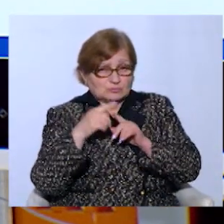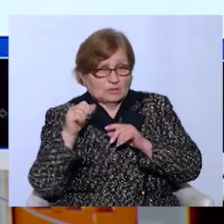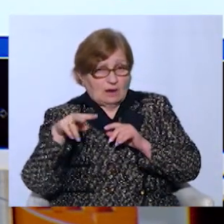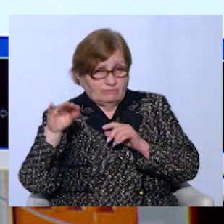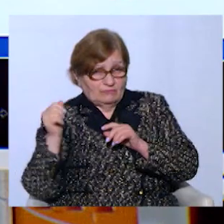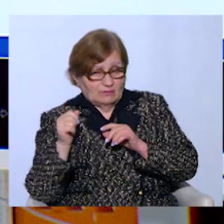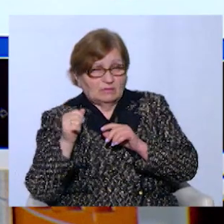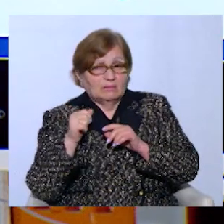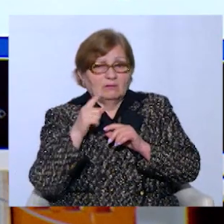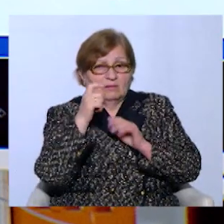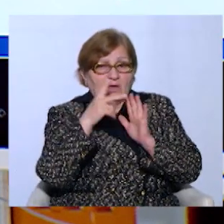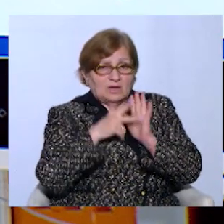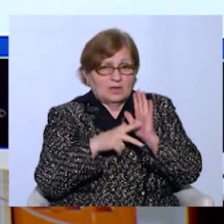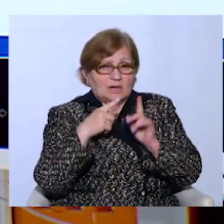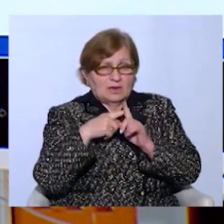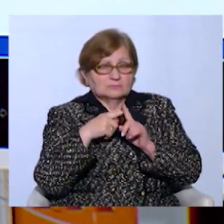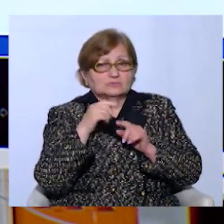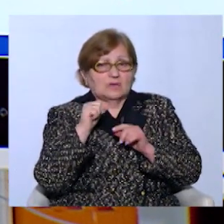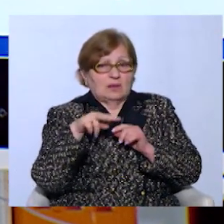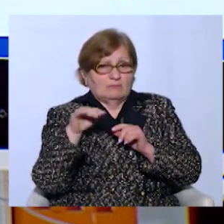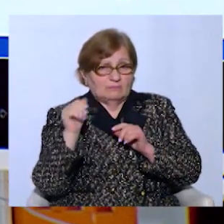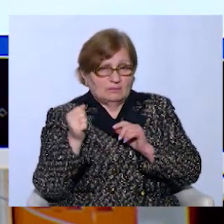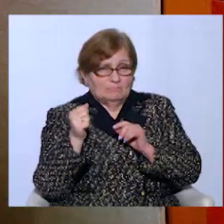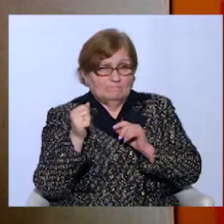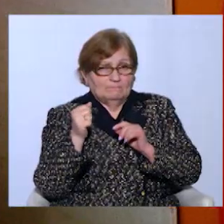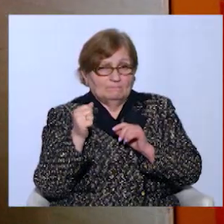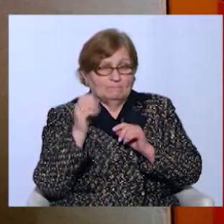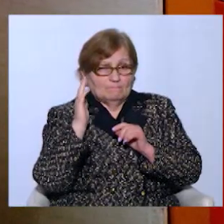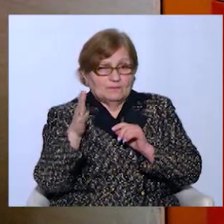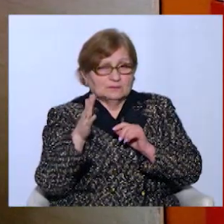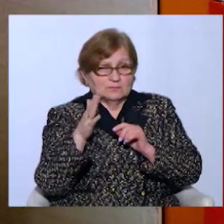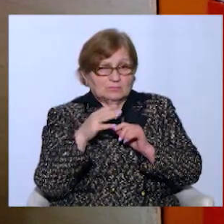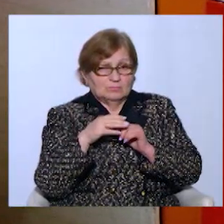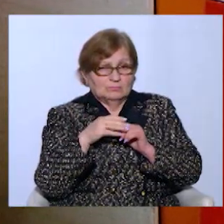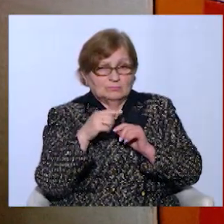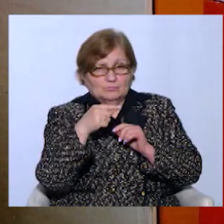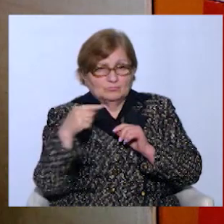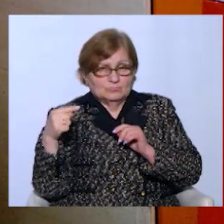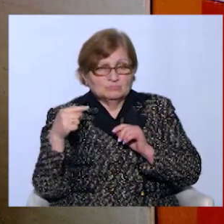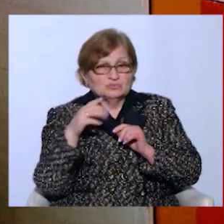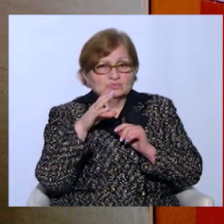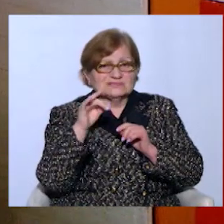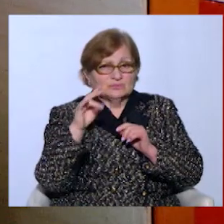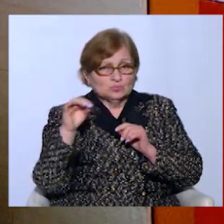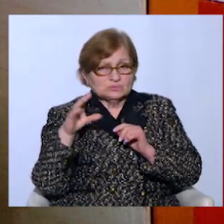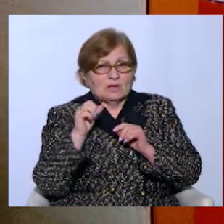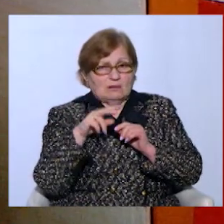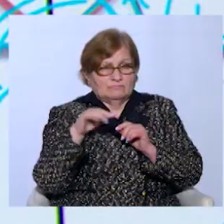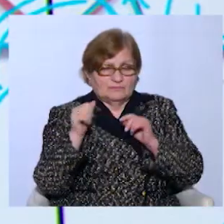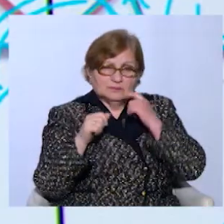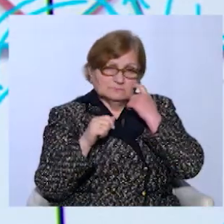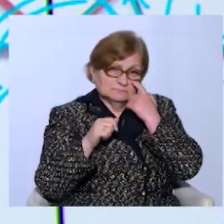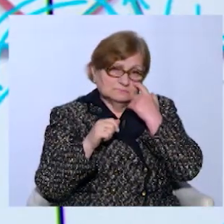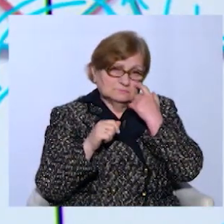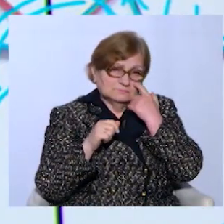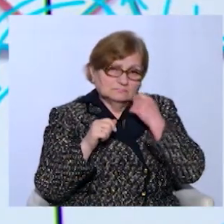სინუს 180 პლუს ალფა იქნება მინუს სინუს ალფა და იცით კარგად რომ გამოვიდეს